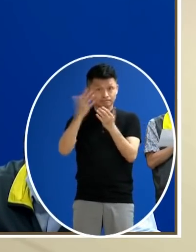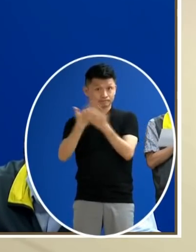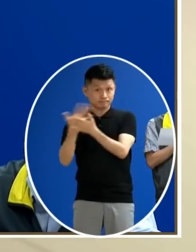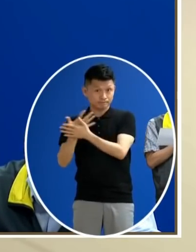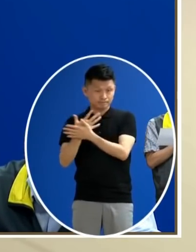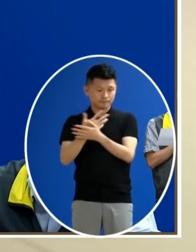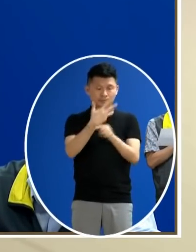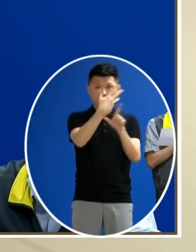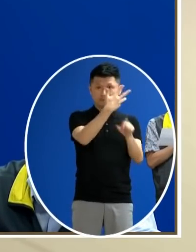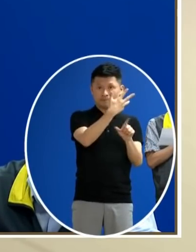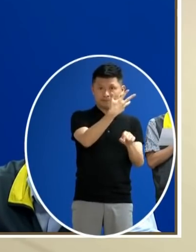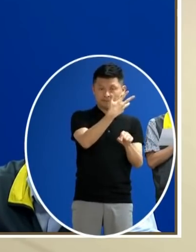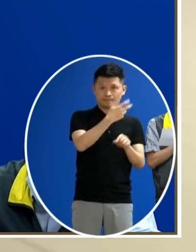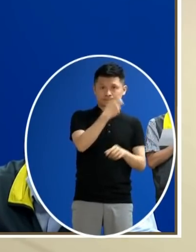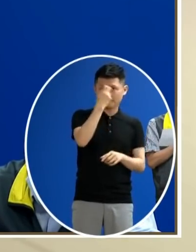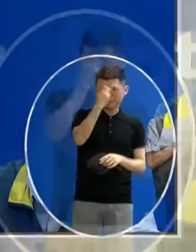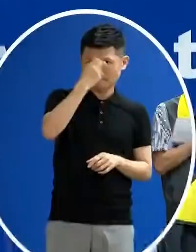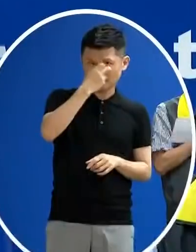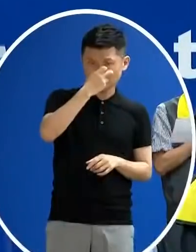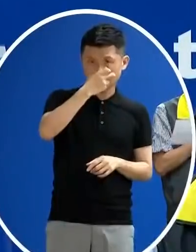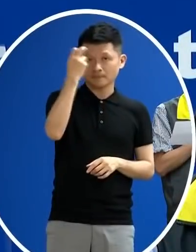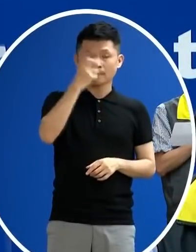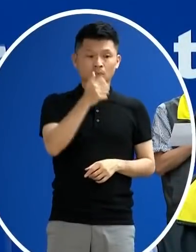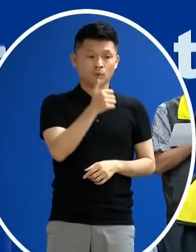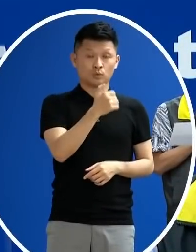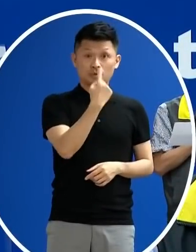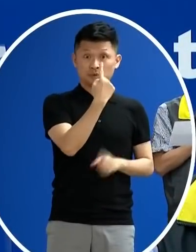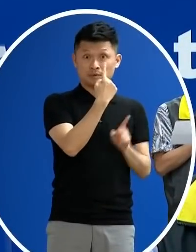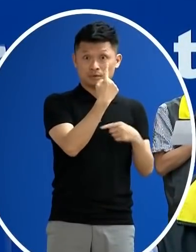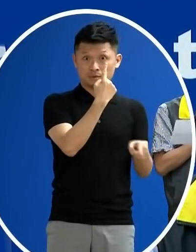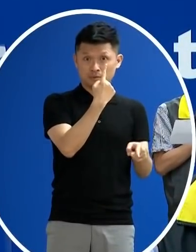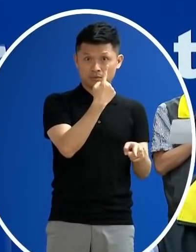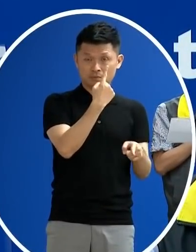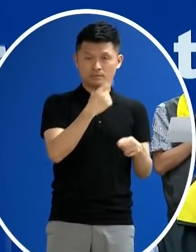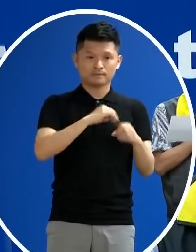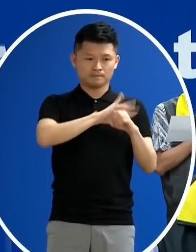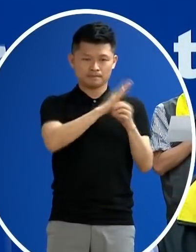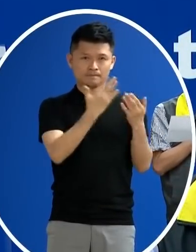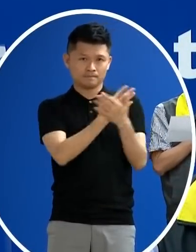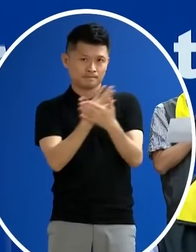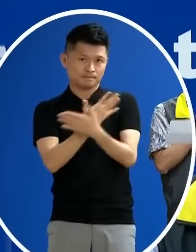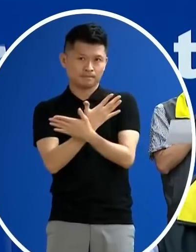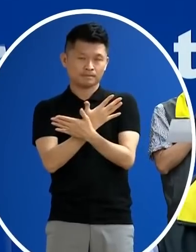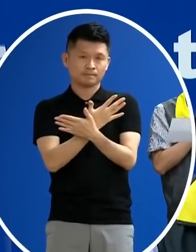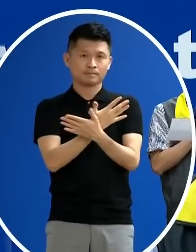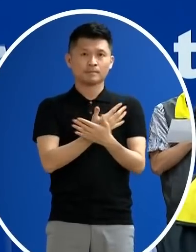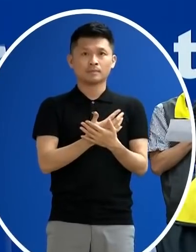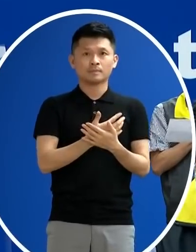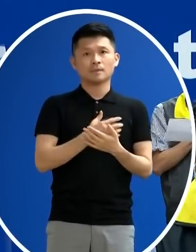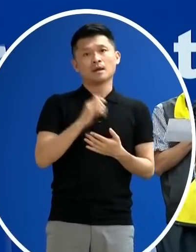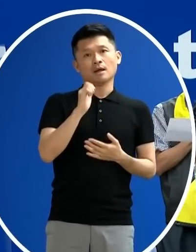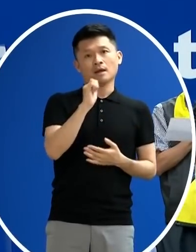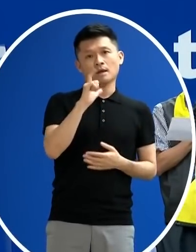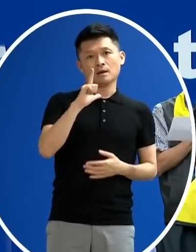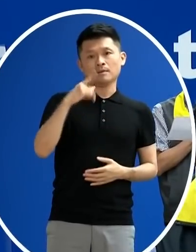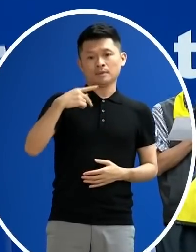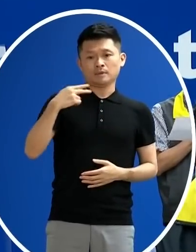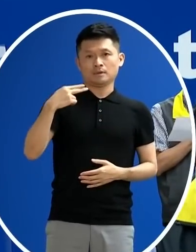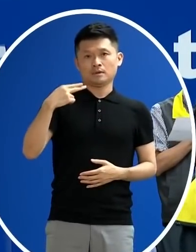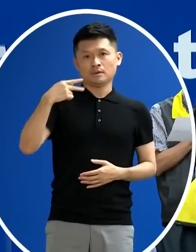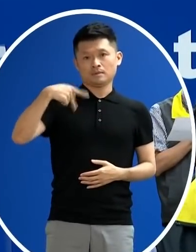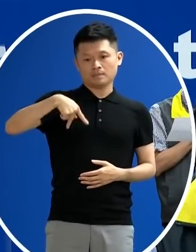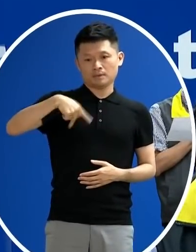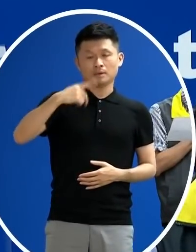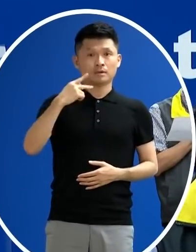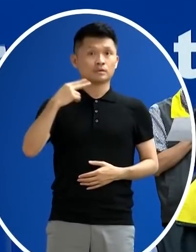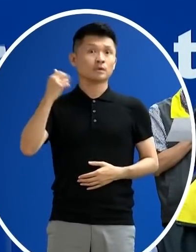个本土的检验有51例哈、哦，这个变异株的结果也通通都是 Alpha，目前是还没